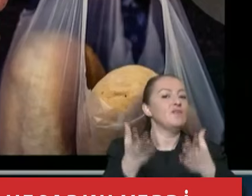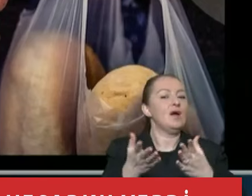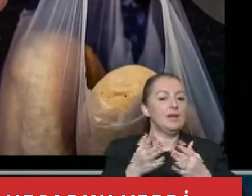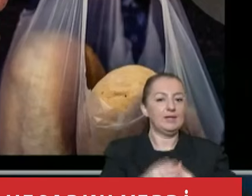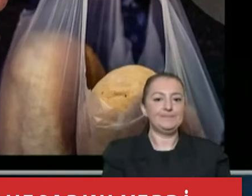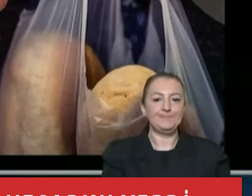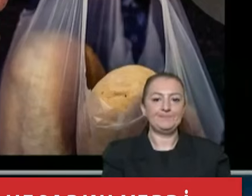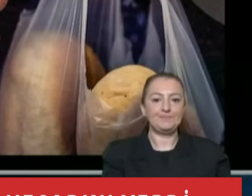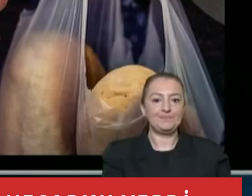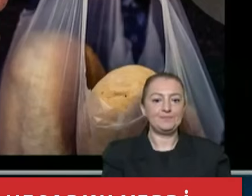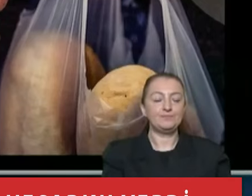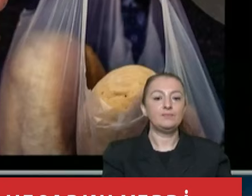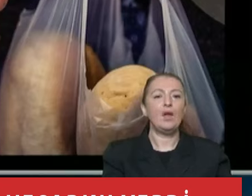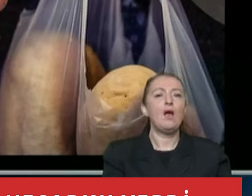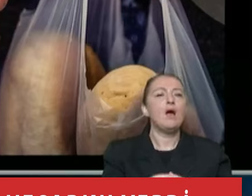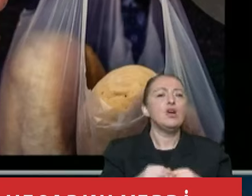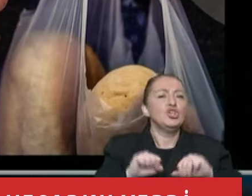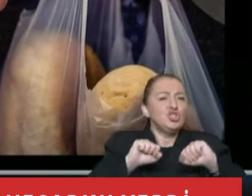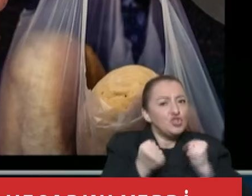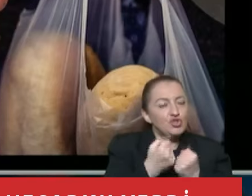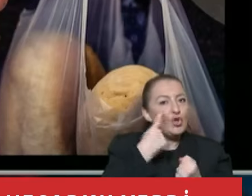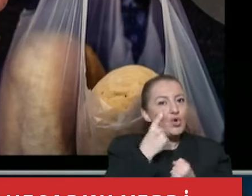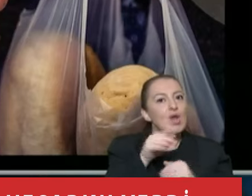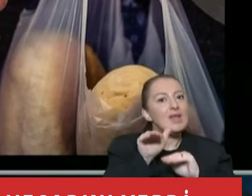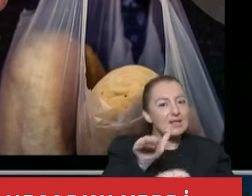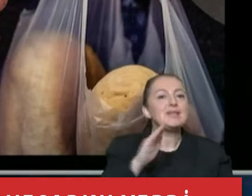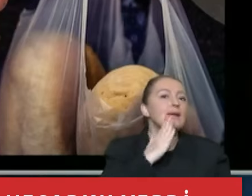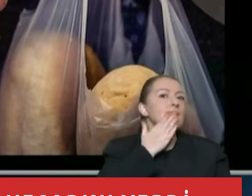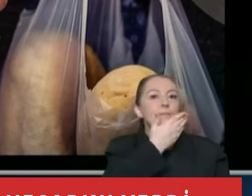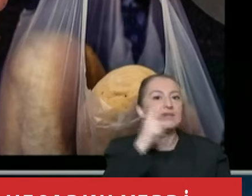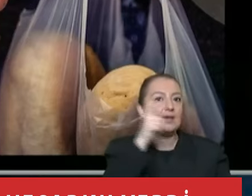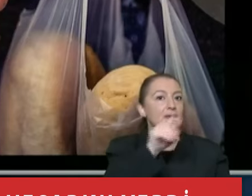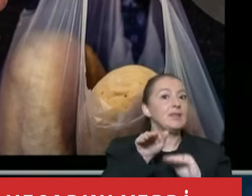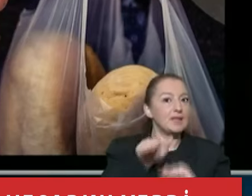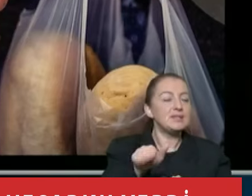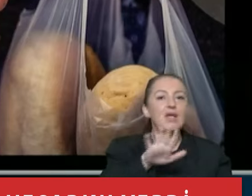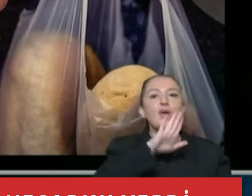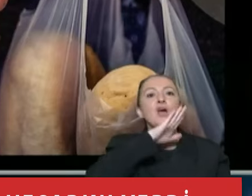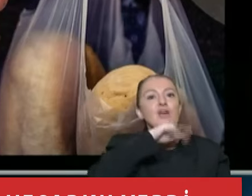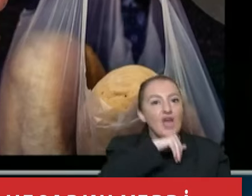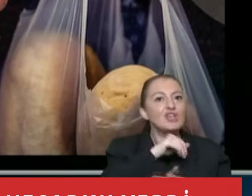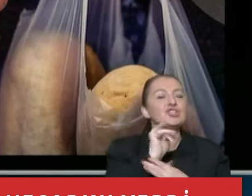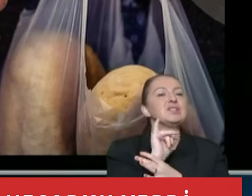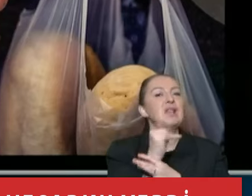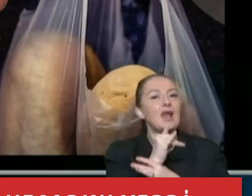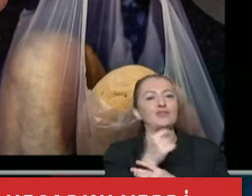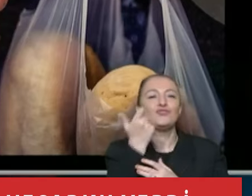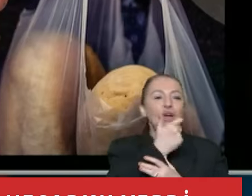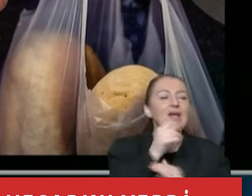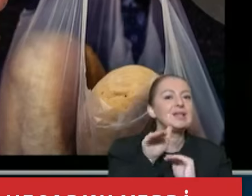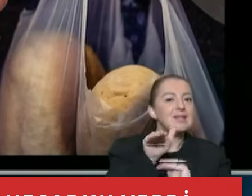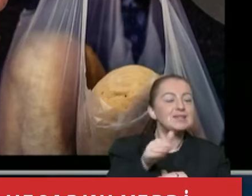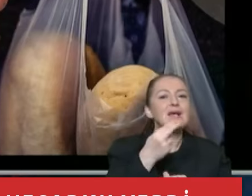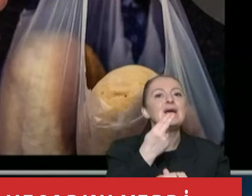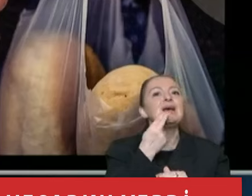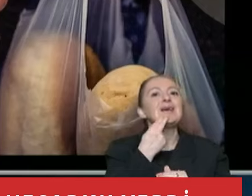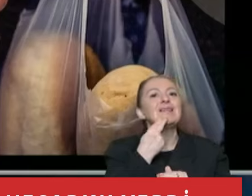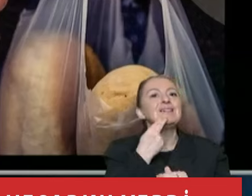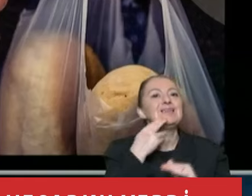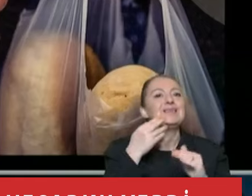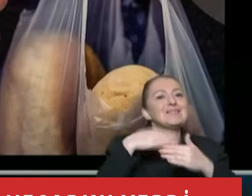durumdayız Karakış desteği Ramazan ayı desteği yaşlı sanatçılar desteği kadın sığınma evi